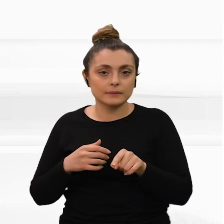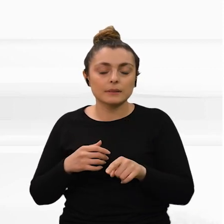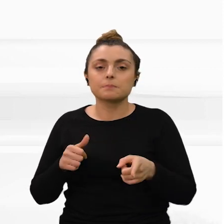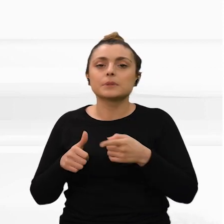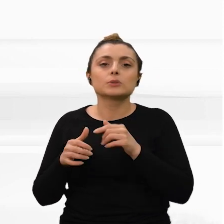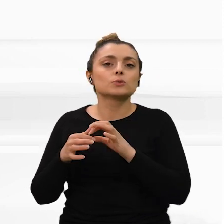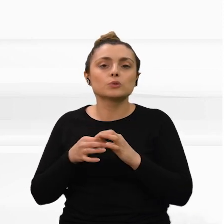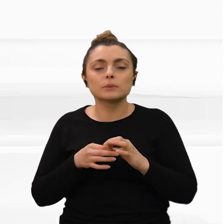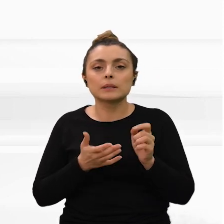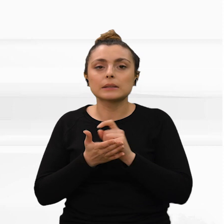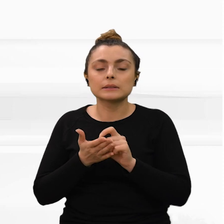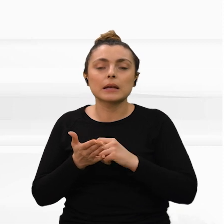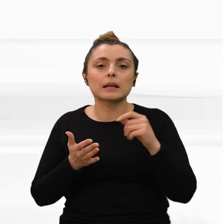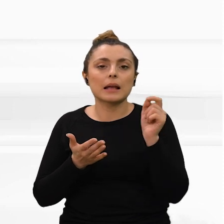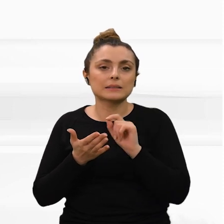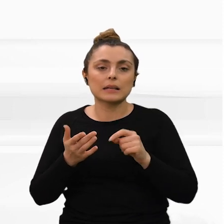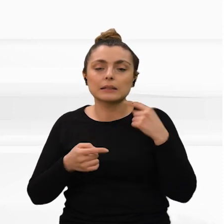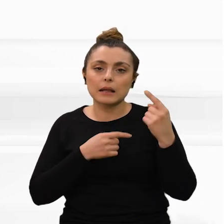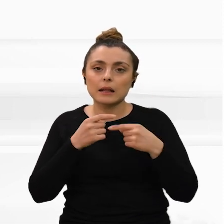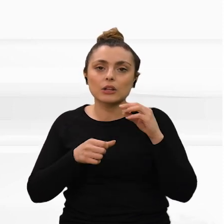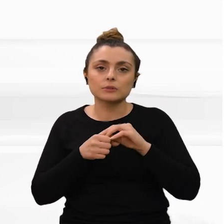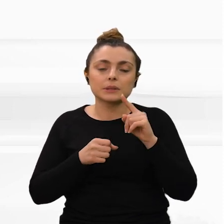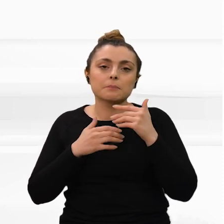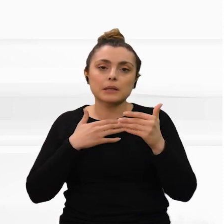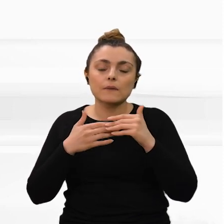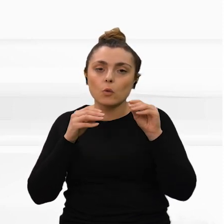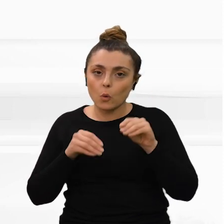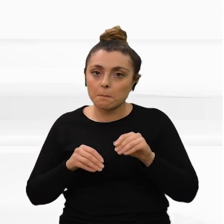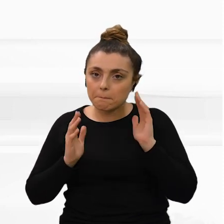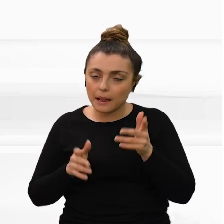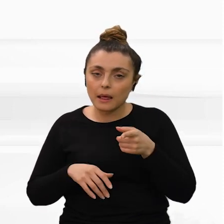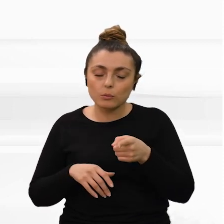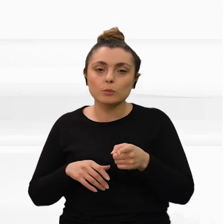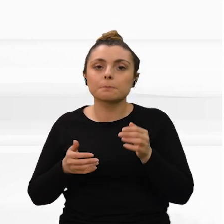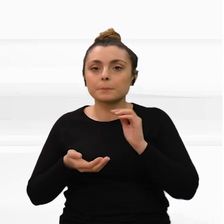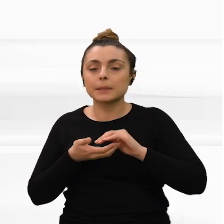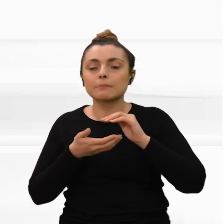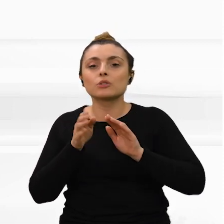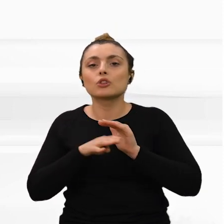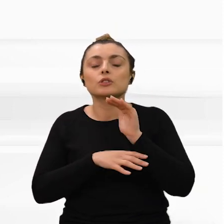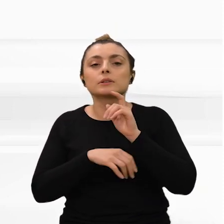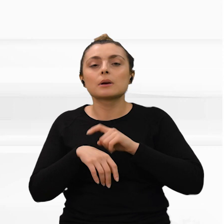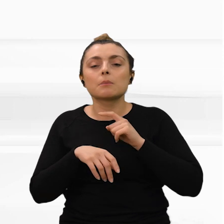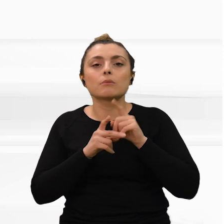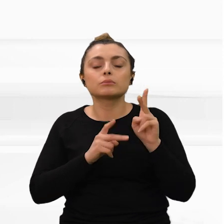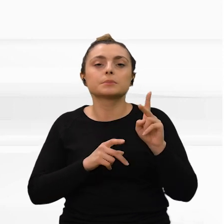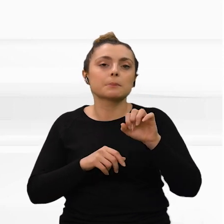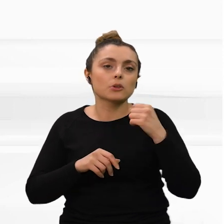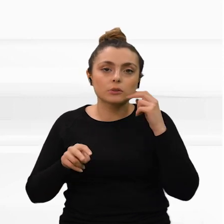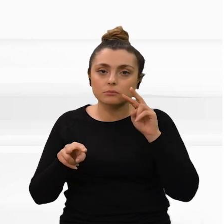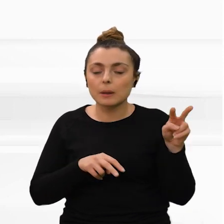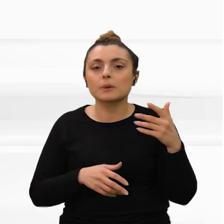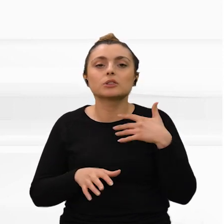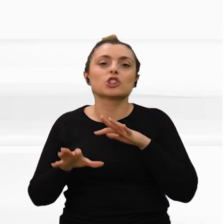bir cümle yazar eserlerinde gelenekle arasında bir mesafe koymaktan sa bu birikime yaşadığı döneme özgü bir